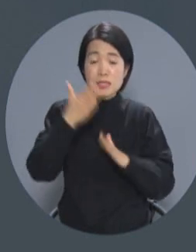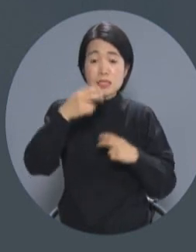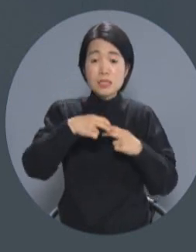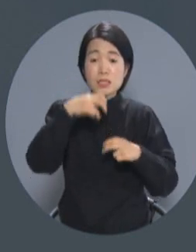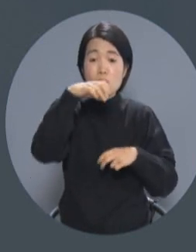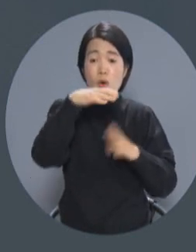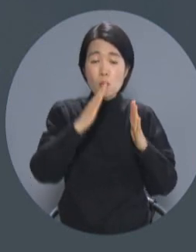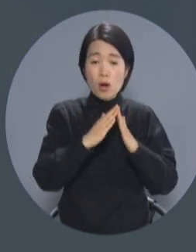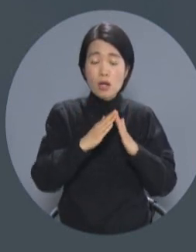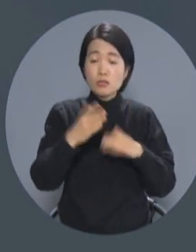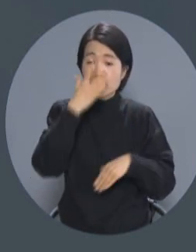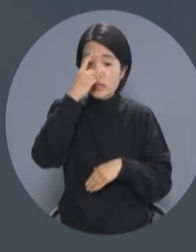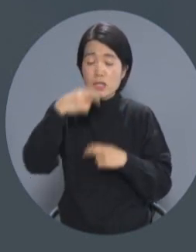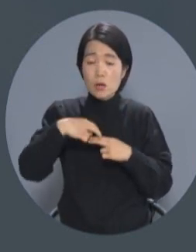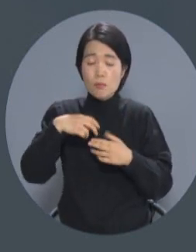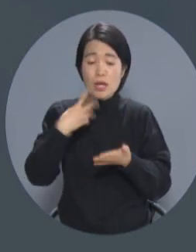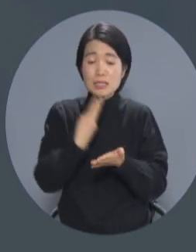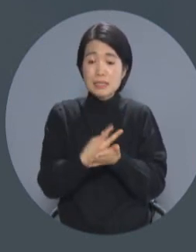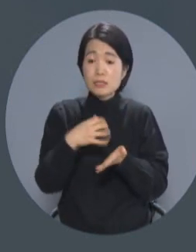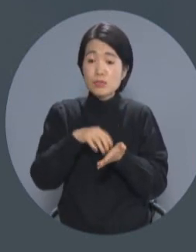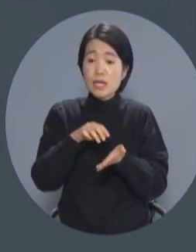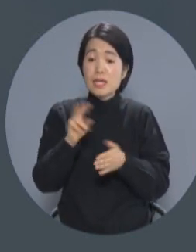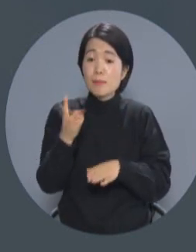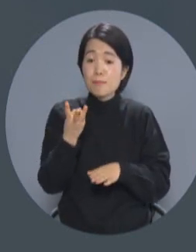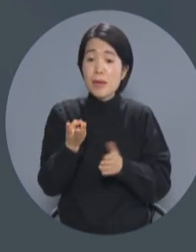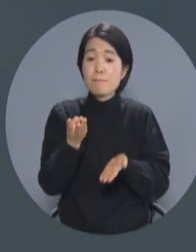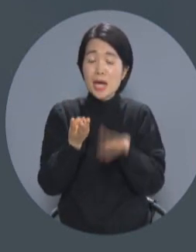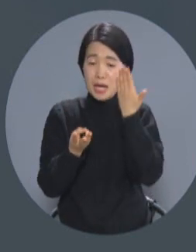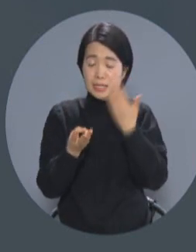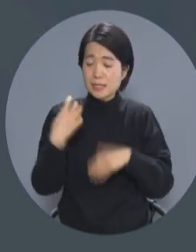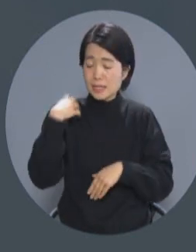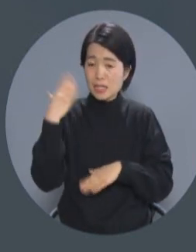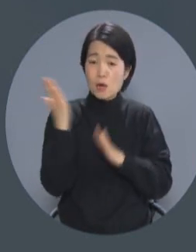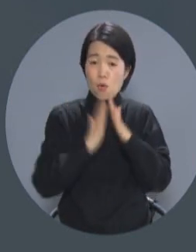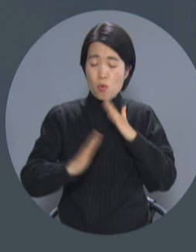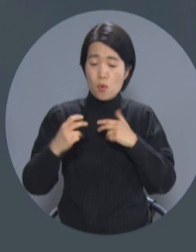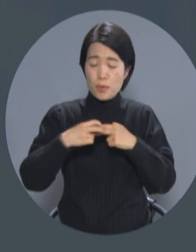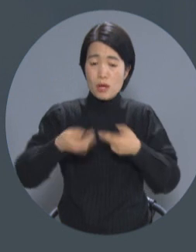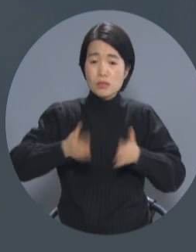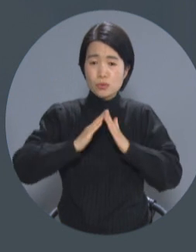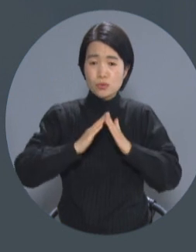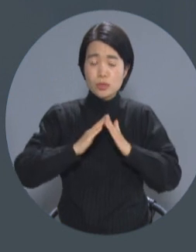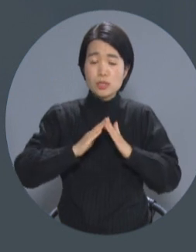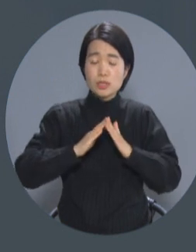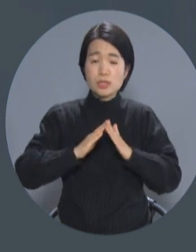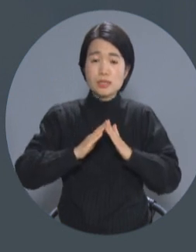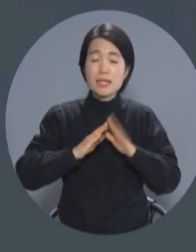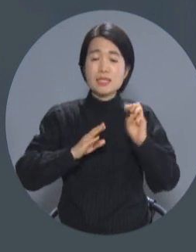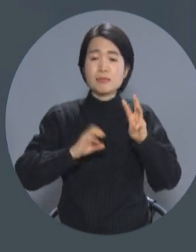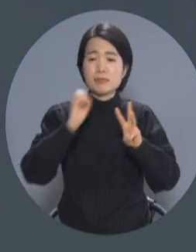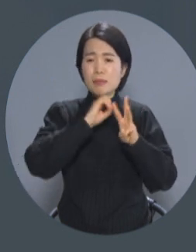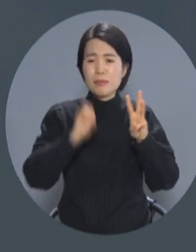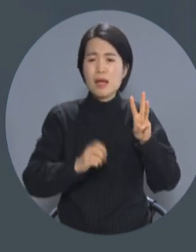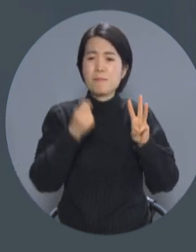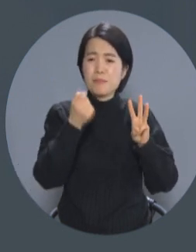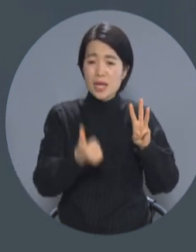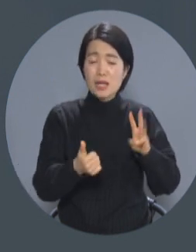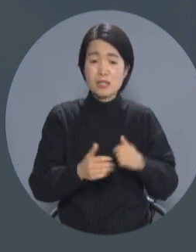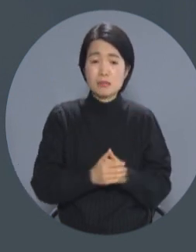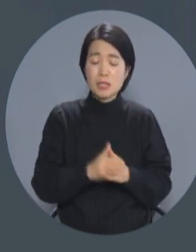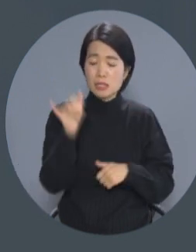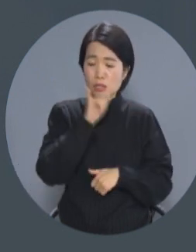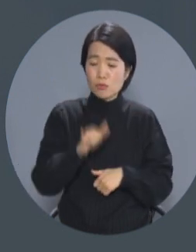의료원 순천의료원만 300평 상 이상으로 책임 공공병원 설치율은 33%에 그치며